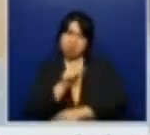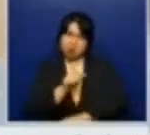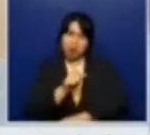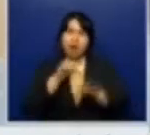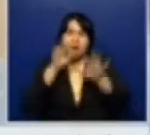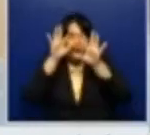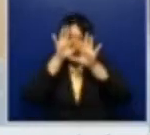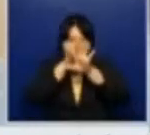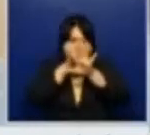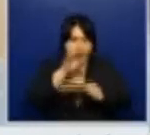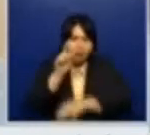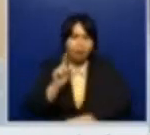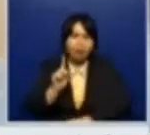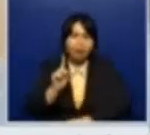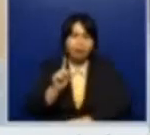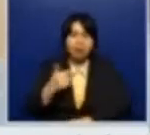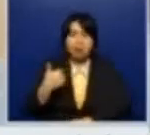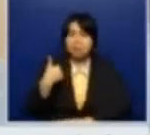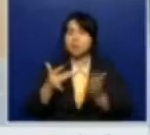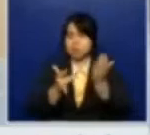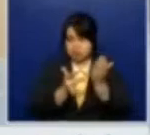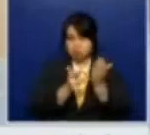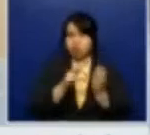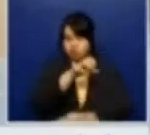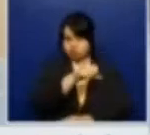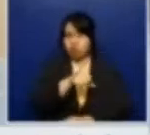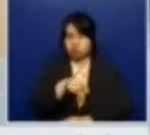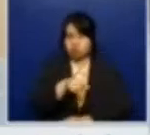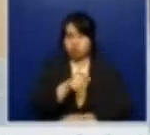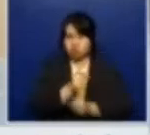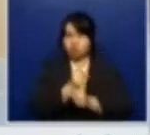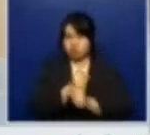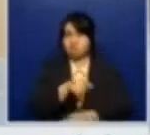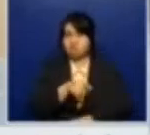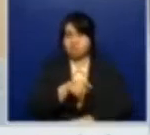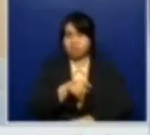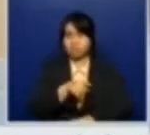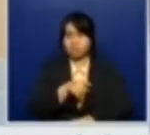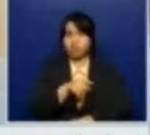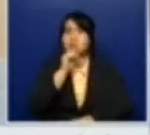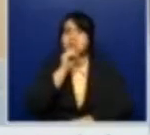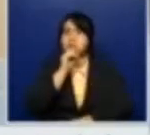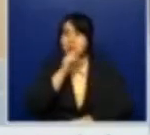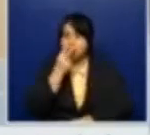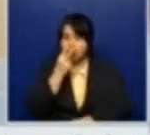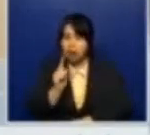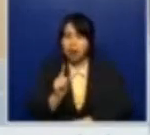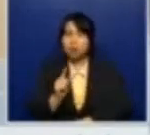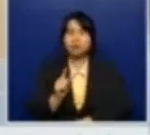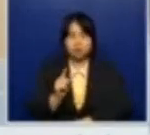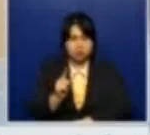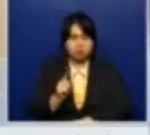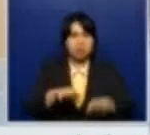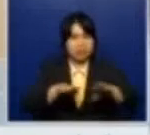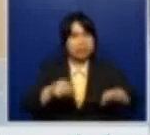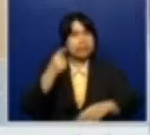คล้ายๆกับว่ามีการใช้เทคโนโลยีต่างๆในปัจจุบันซึ่งแสดงให้เห็นว่าเขาคงจะร